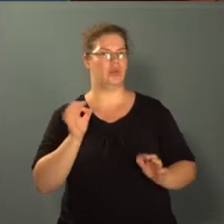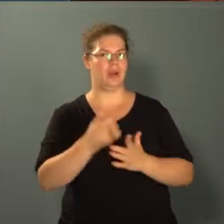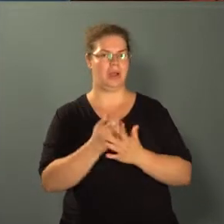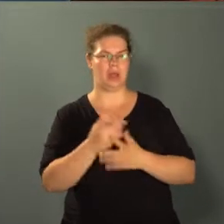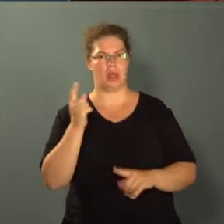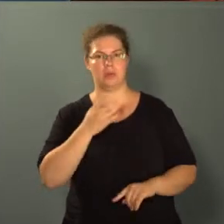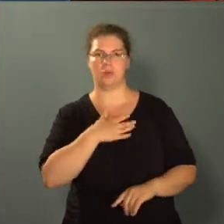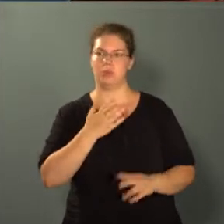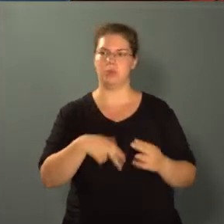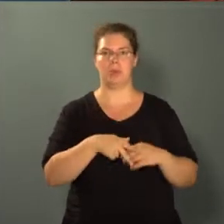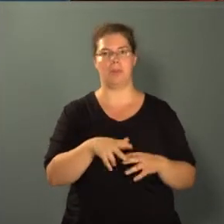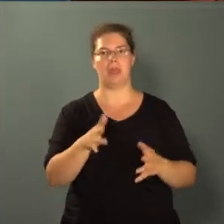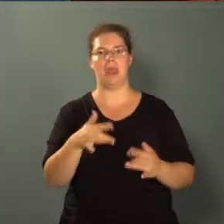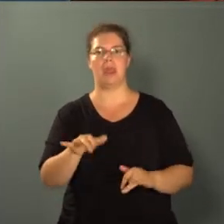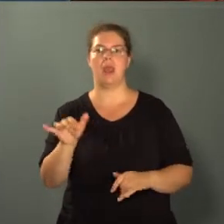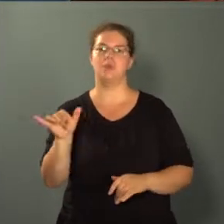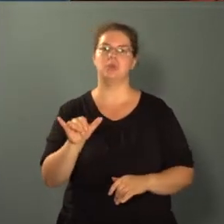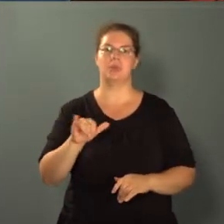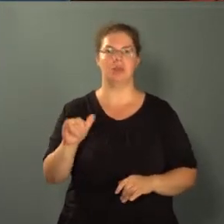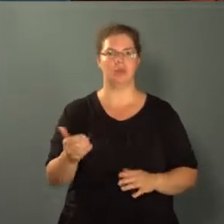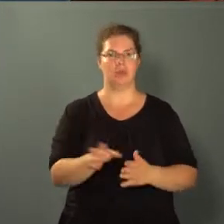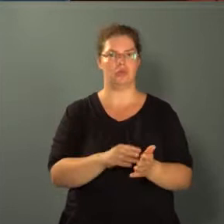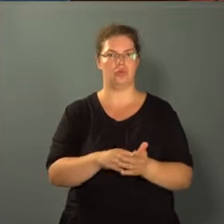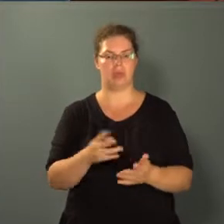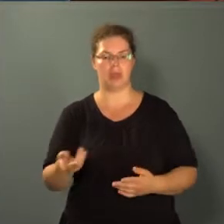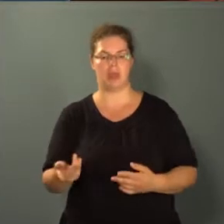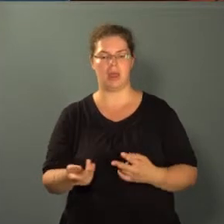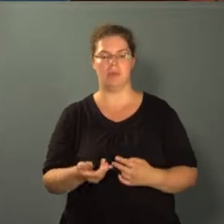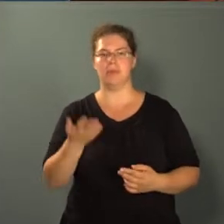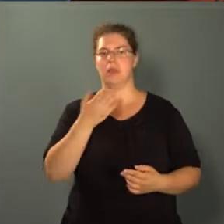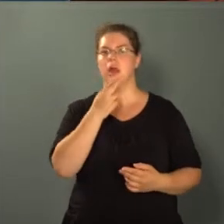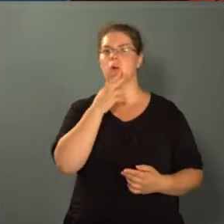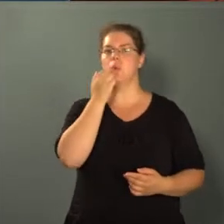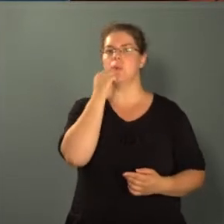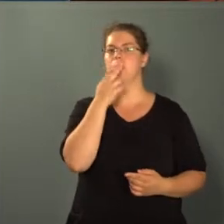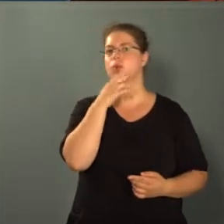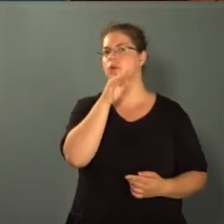lenne, én azt gondolom, több helyen Budapesten is gyűjtenek, többek